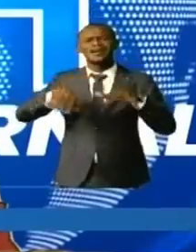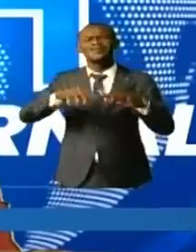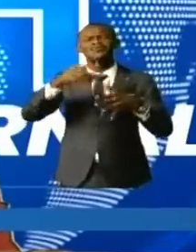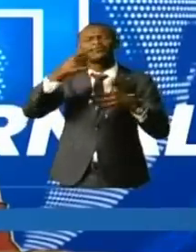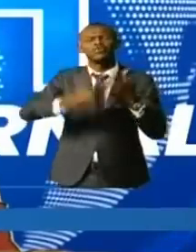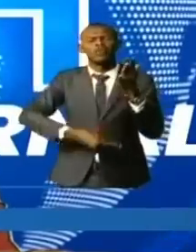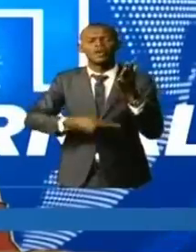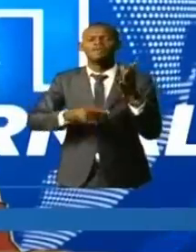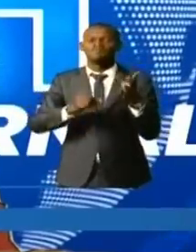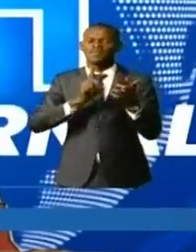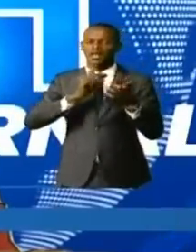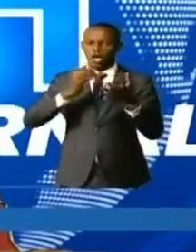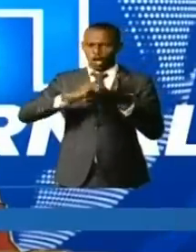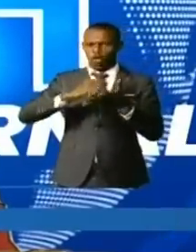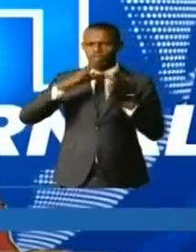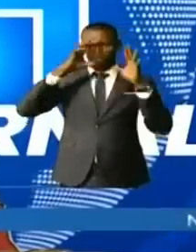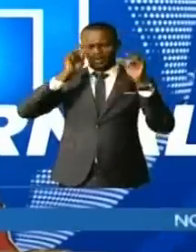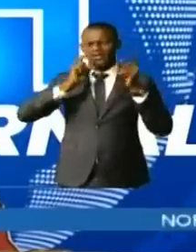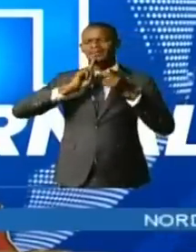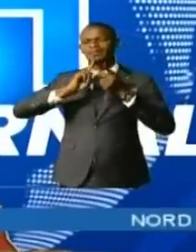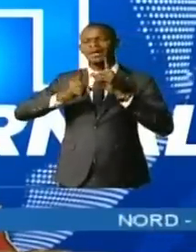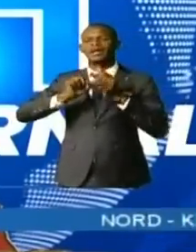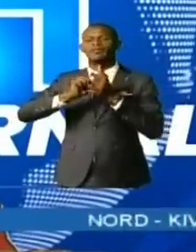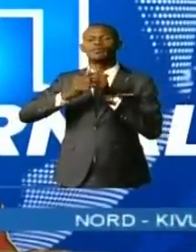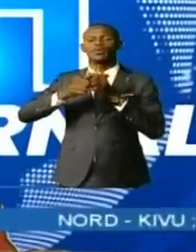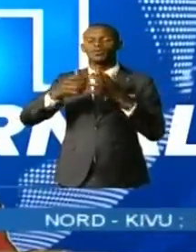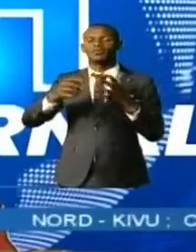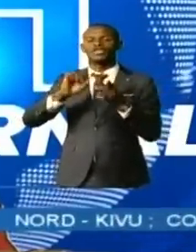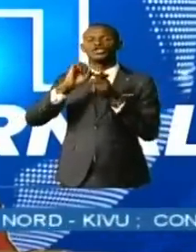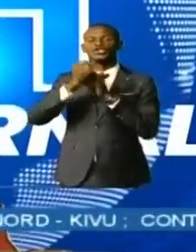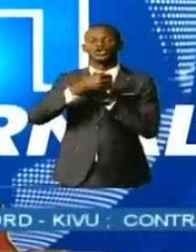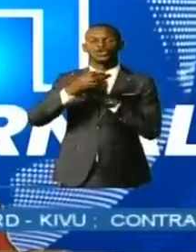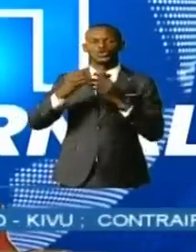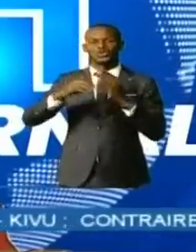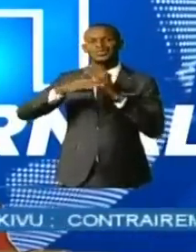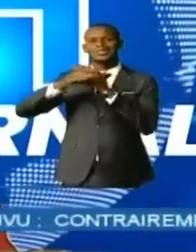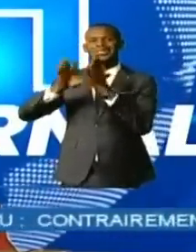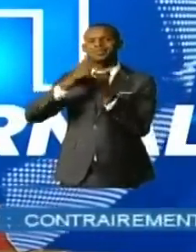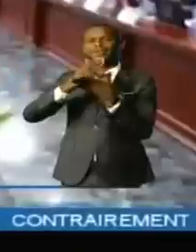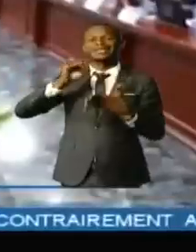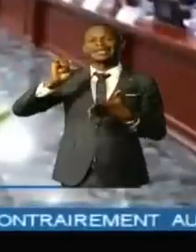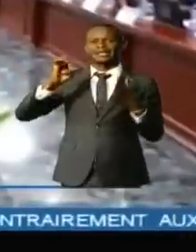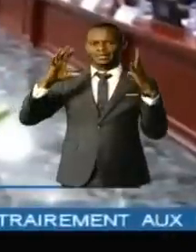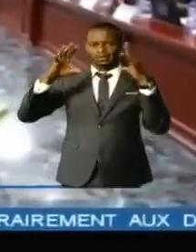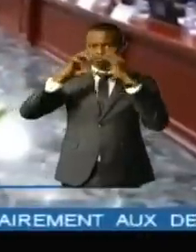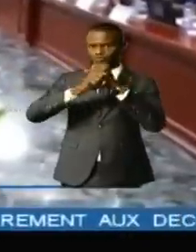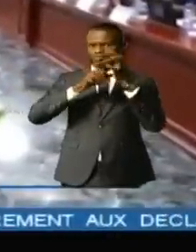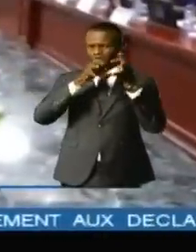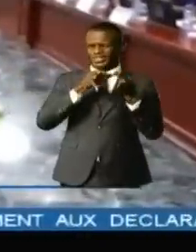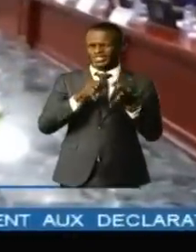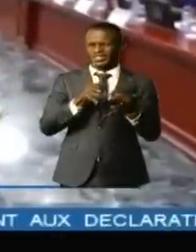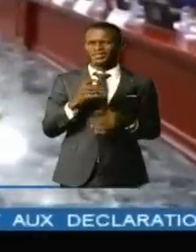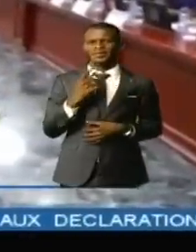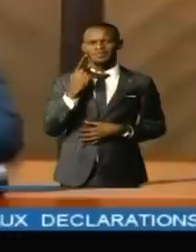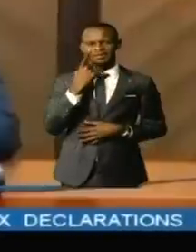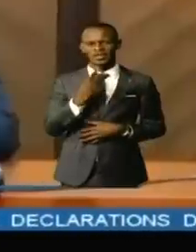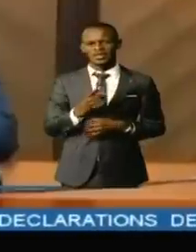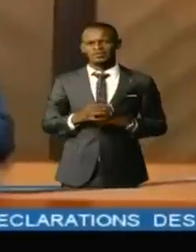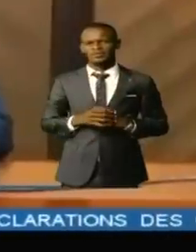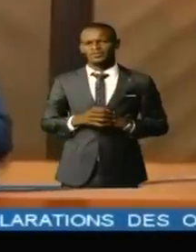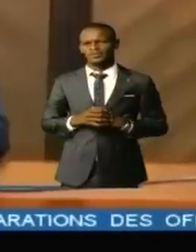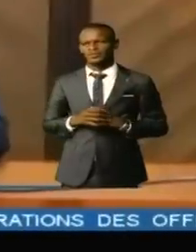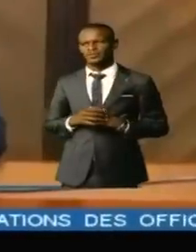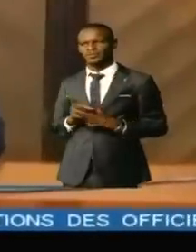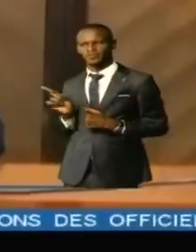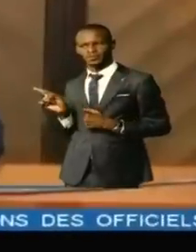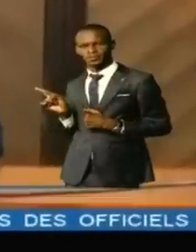la situation sécuritaire dans la partie est du pays. Pierre Kibambe Somoé nous fait le point. Le chef de l'État, commandant suprême des